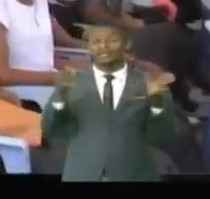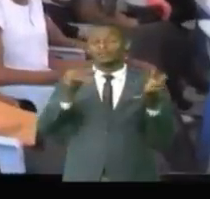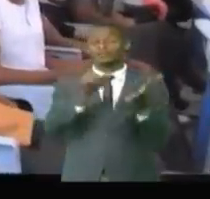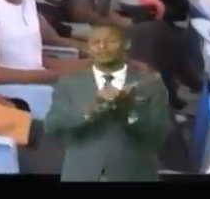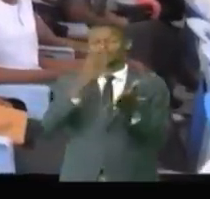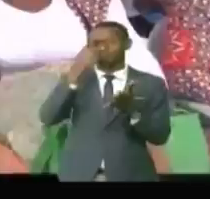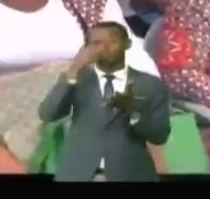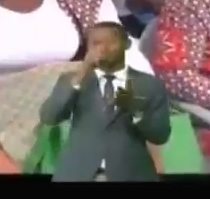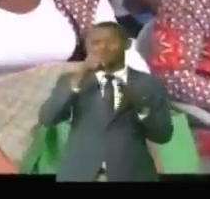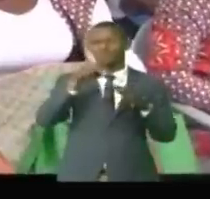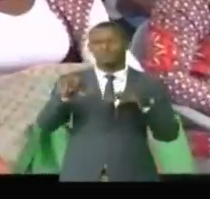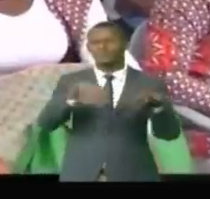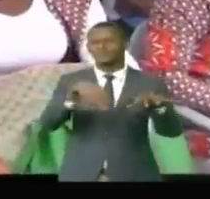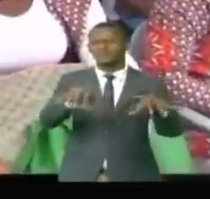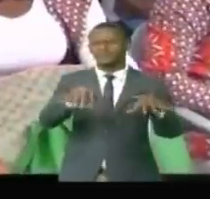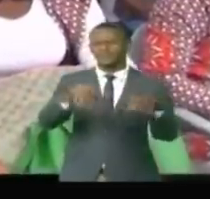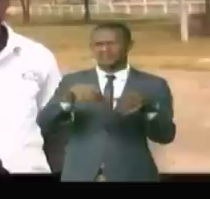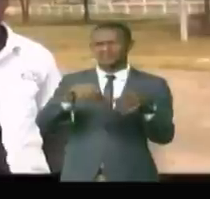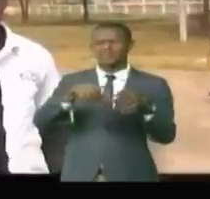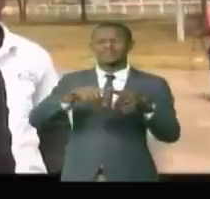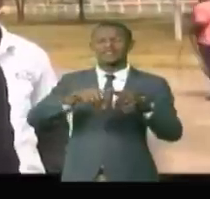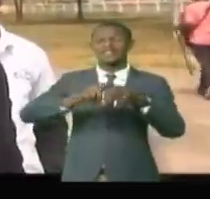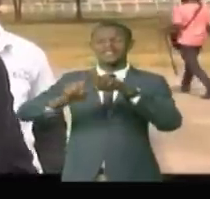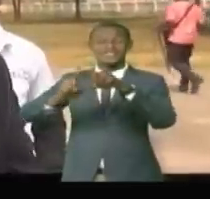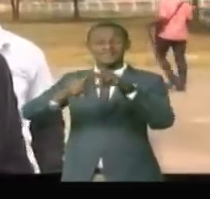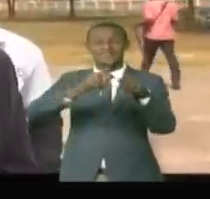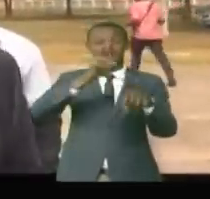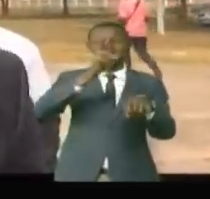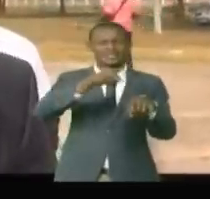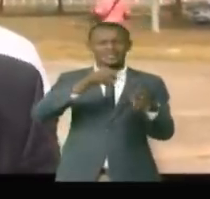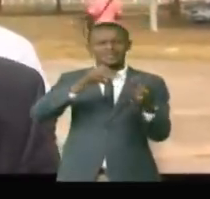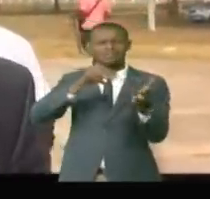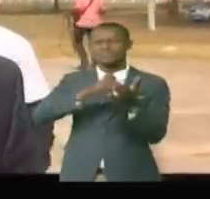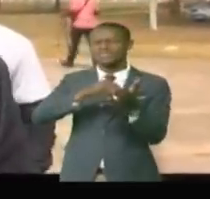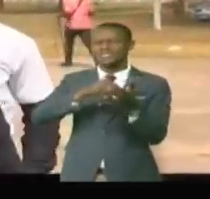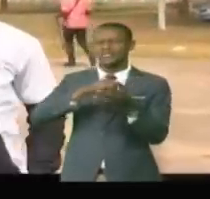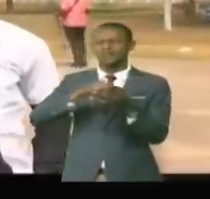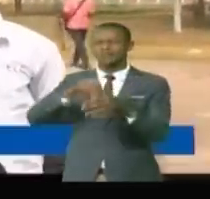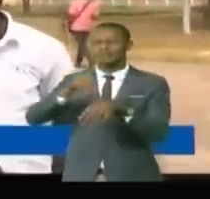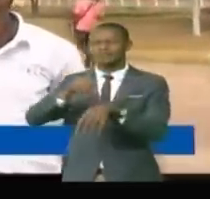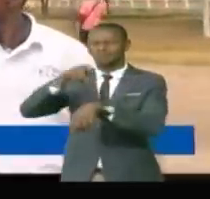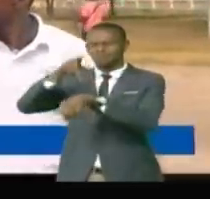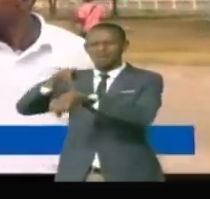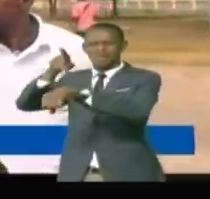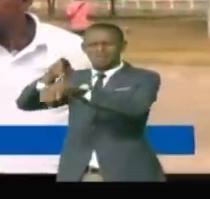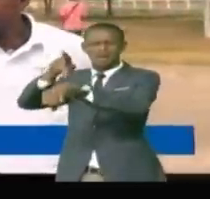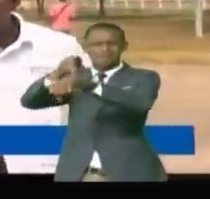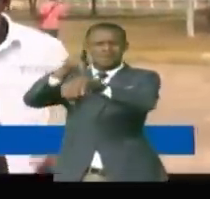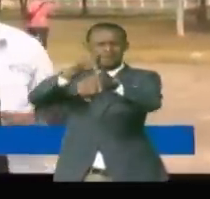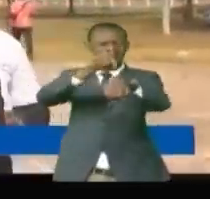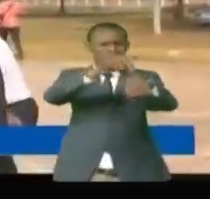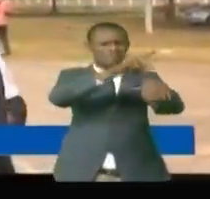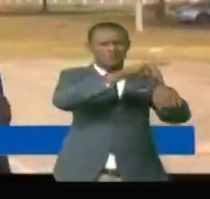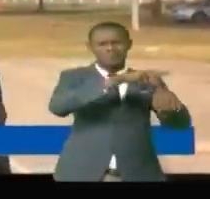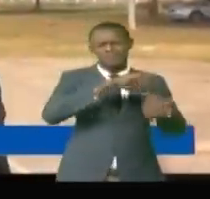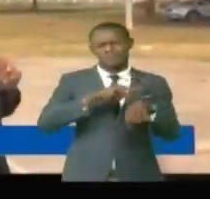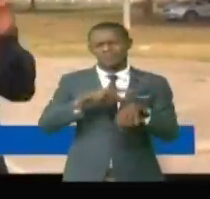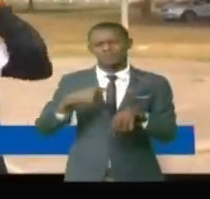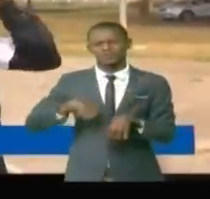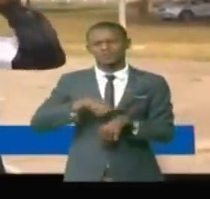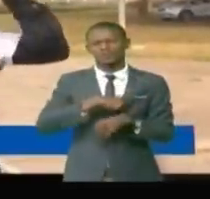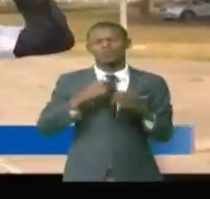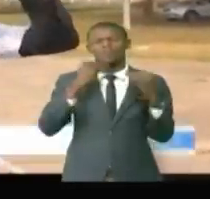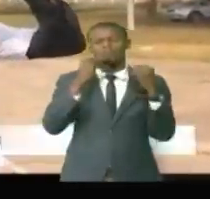100 et quelques mille paroisses protestantes sur toute l'étendue de la République. Le message que nous